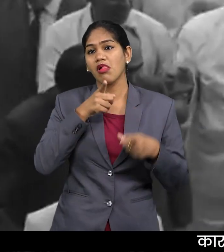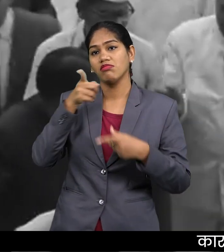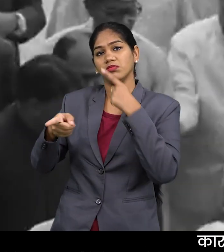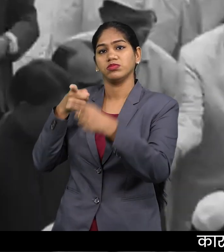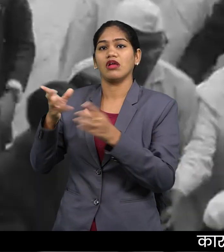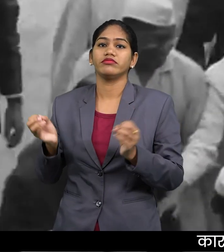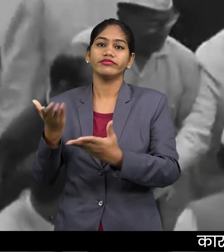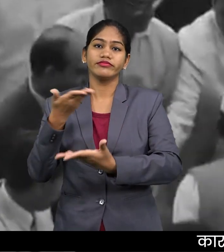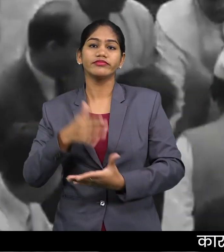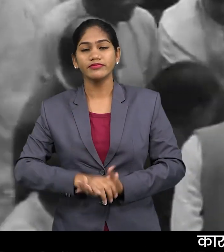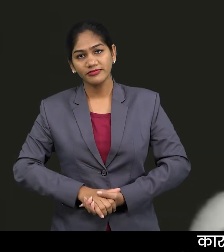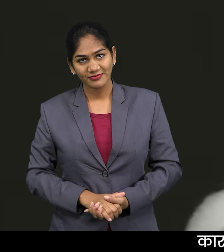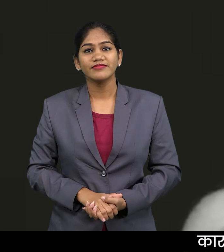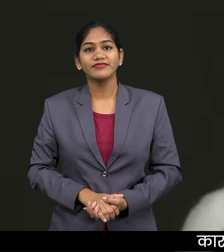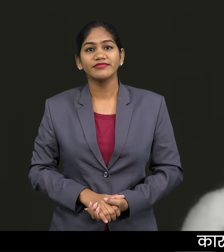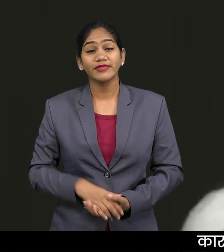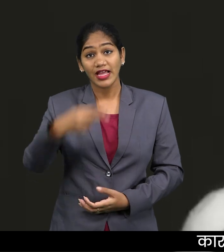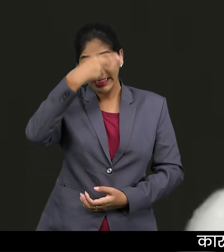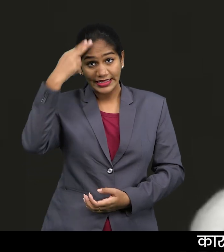गया था।